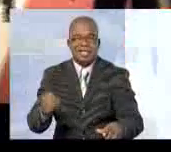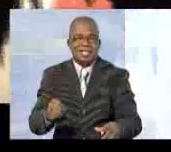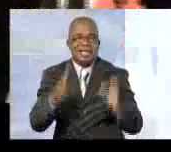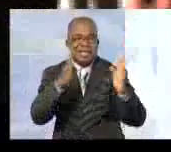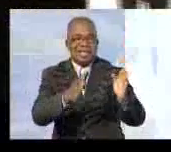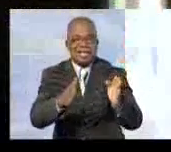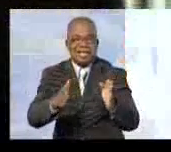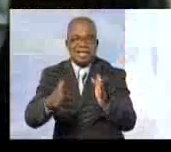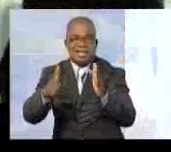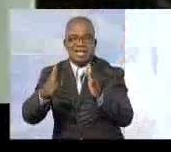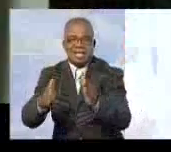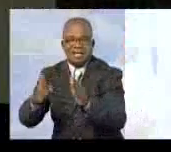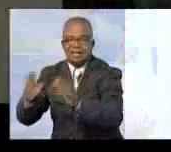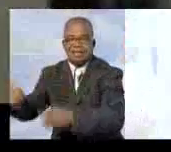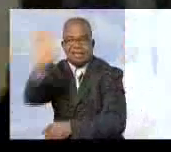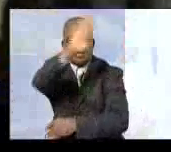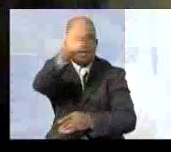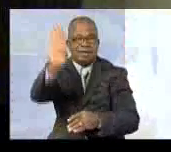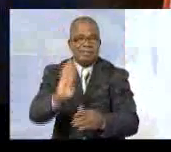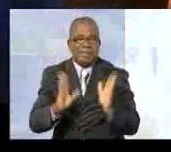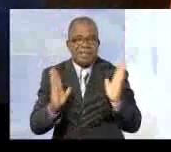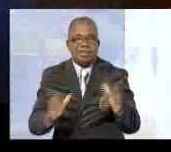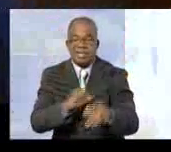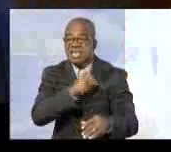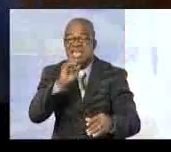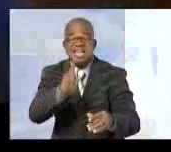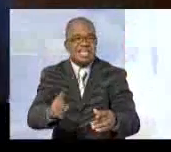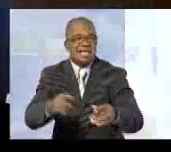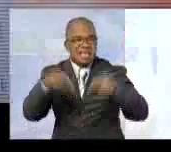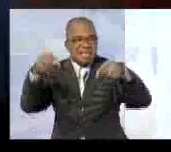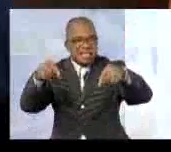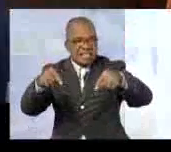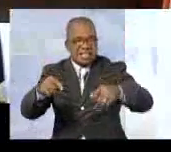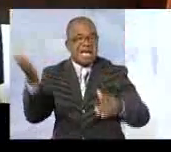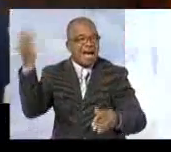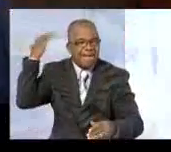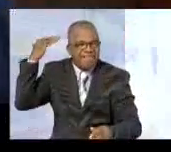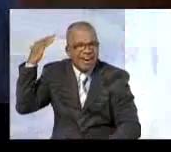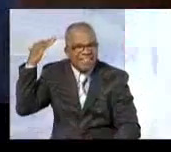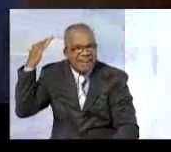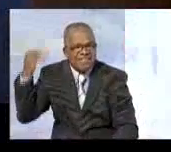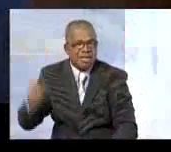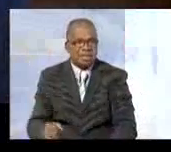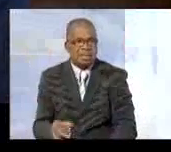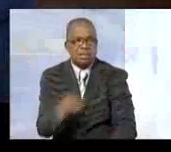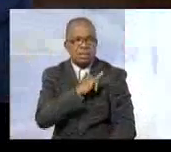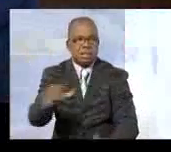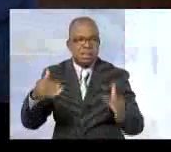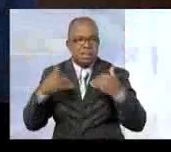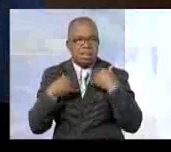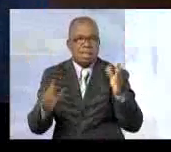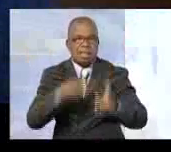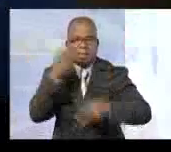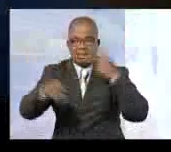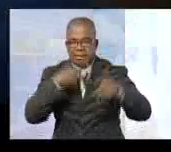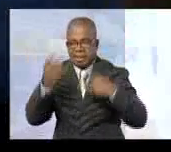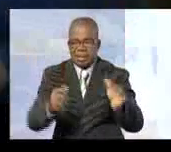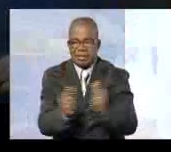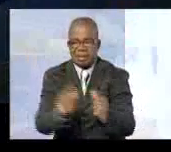de la République du Bénin, en visite d'amitié et de travail en Côte d'Ivoire, a rencontré le premier ministre Daniel